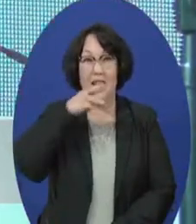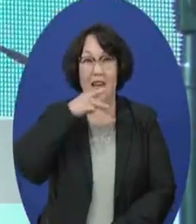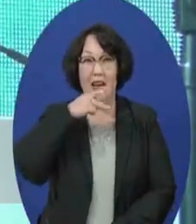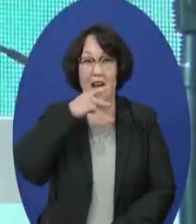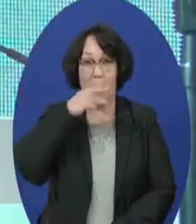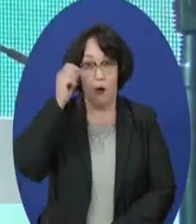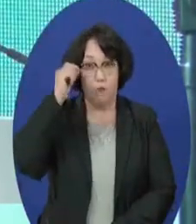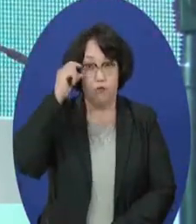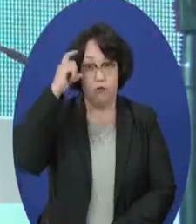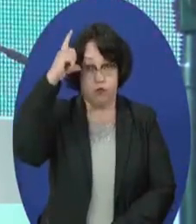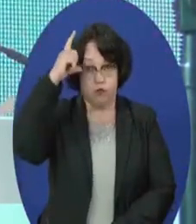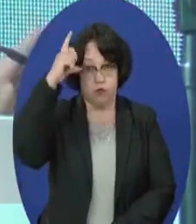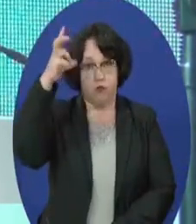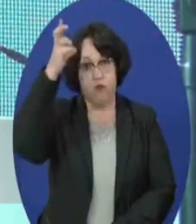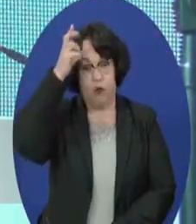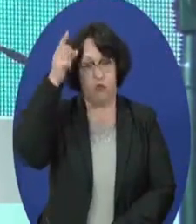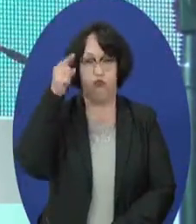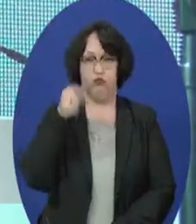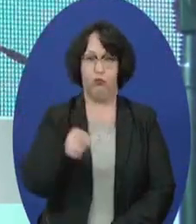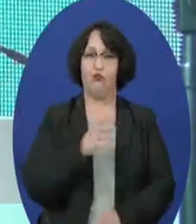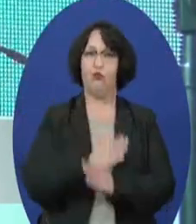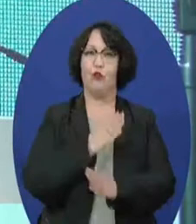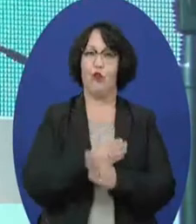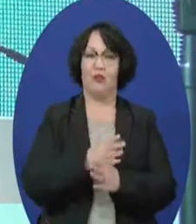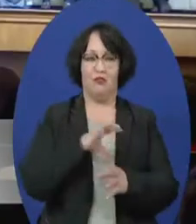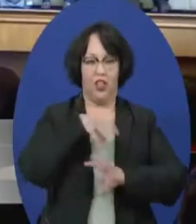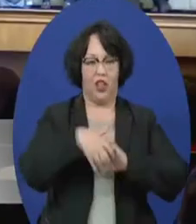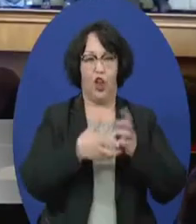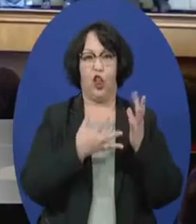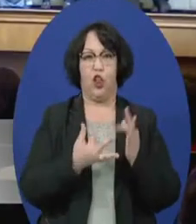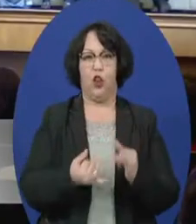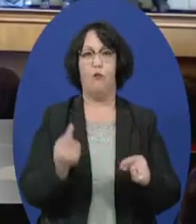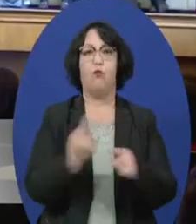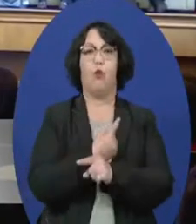бүмгэлт болгоод авчихсан. Ингээд дэлхий өөрөө хямарч байгаа байхгүй.